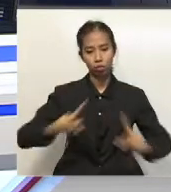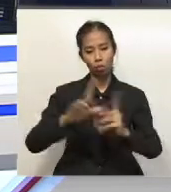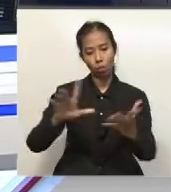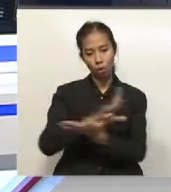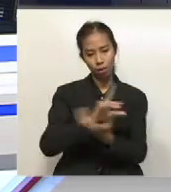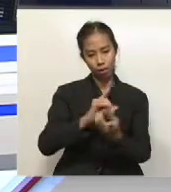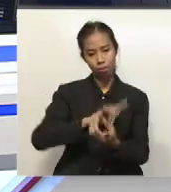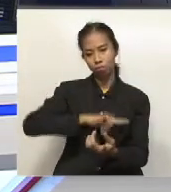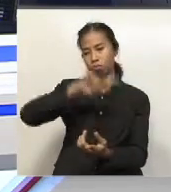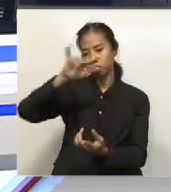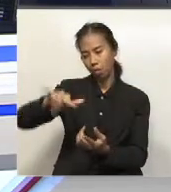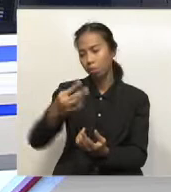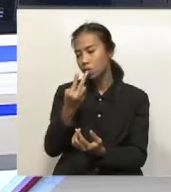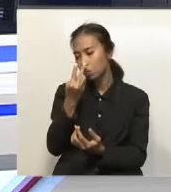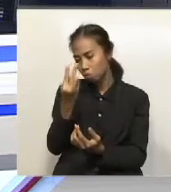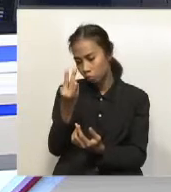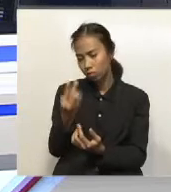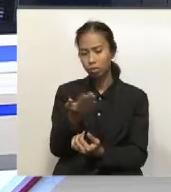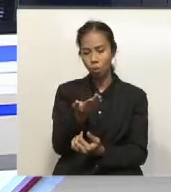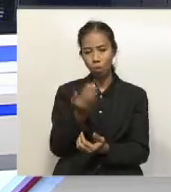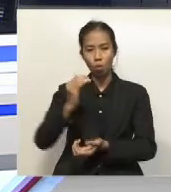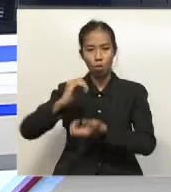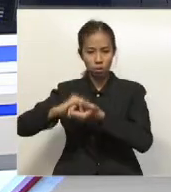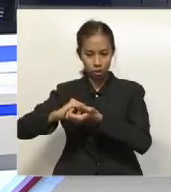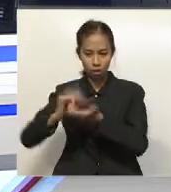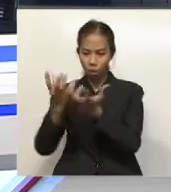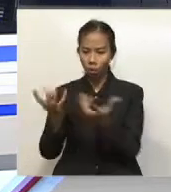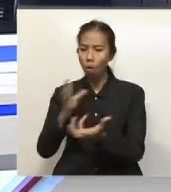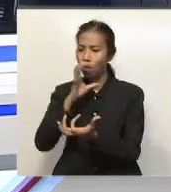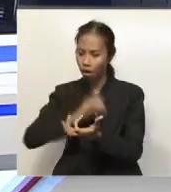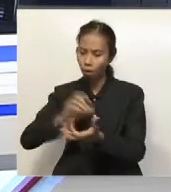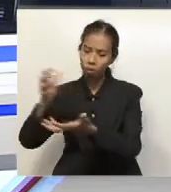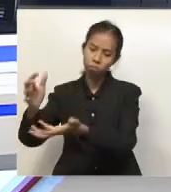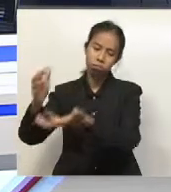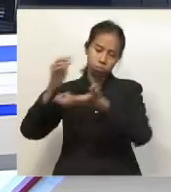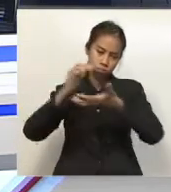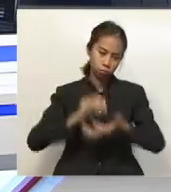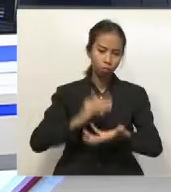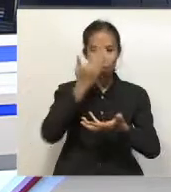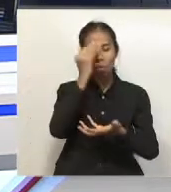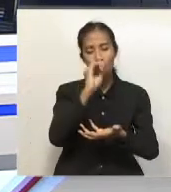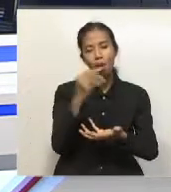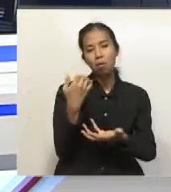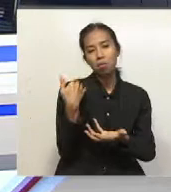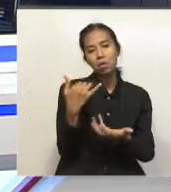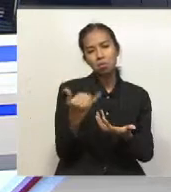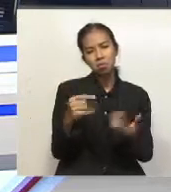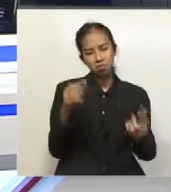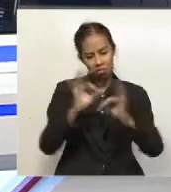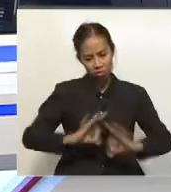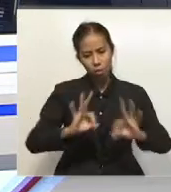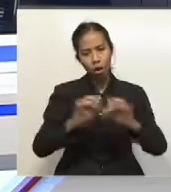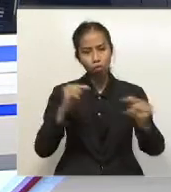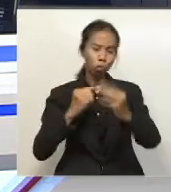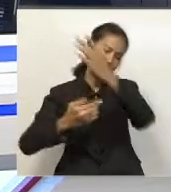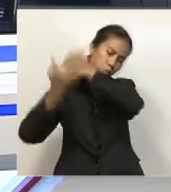างไปแล้วก็จะไปดูในรายละเอียดขอความร่วมมือส่งมอบกลับมาเพราะว่าบางสิ่งบางชิ้นเนี่ยถือว่าเป็นสิ่งสำคัญกับประวั